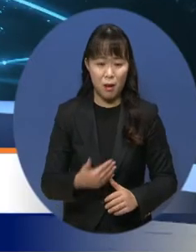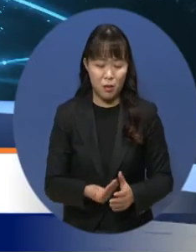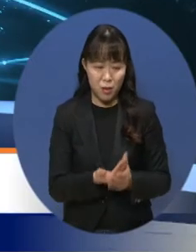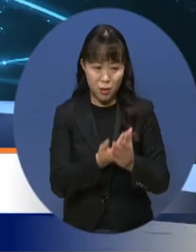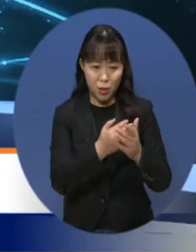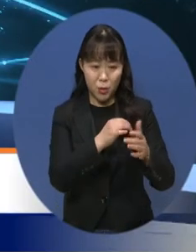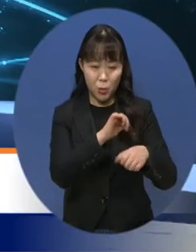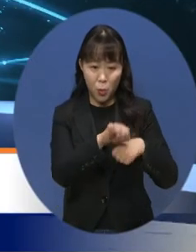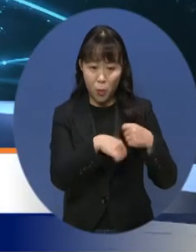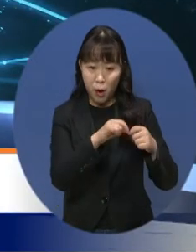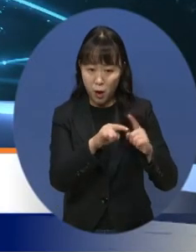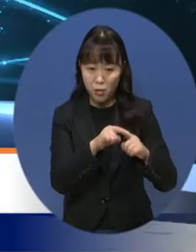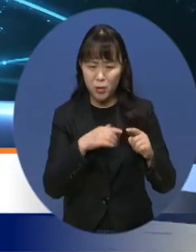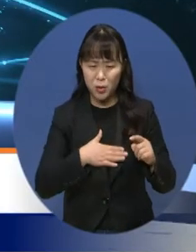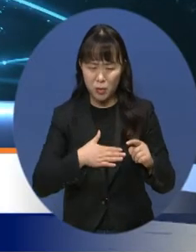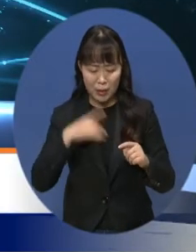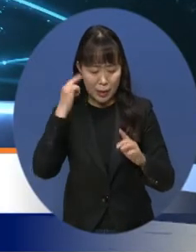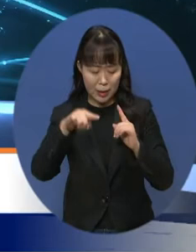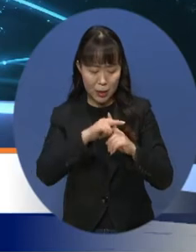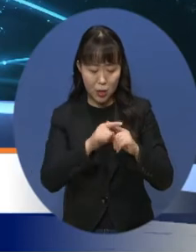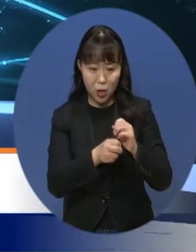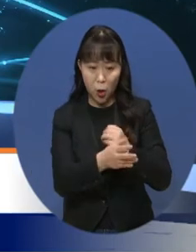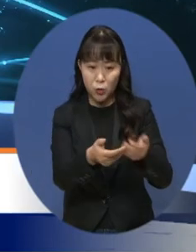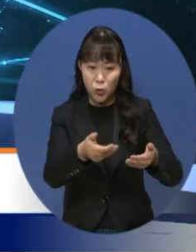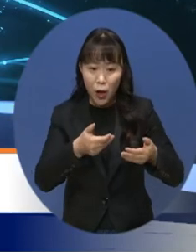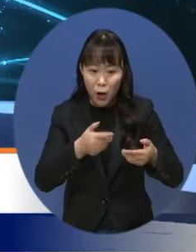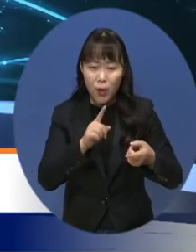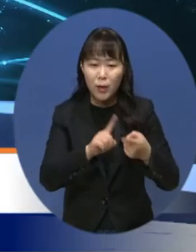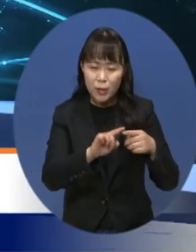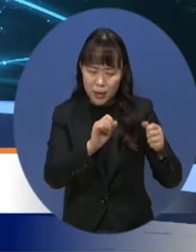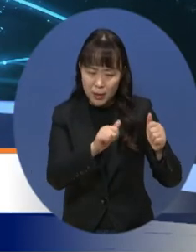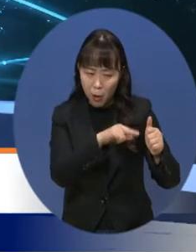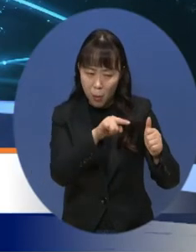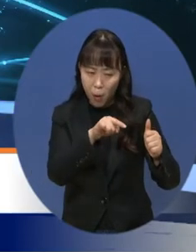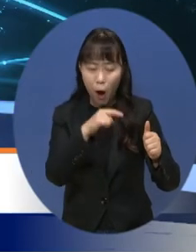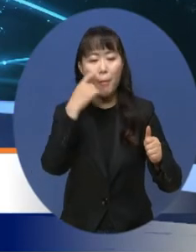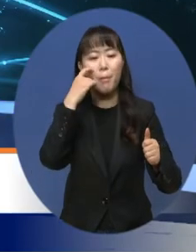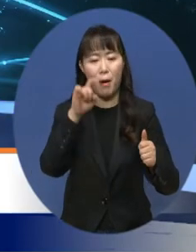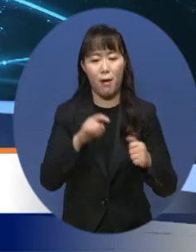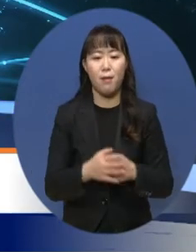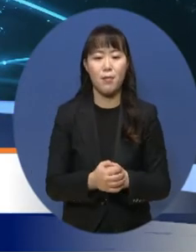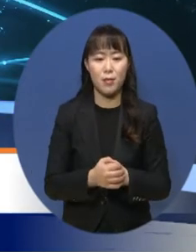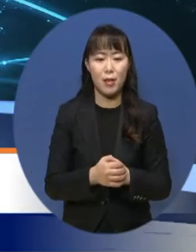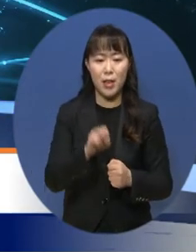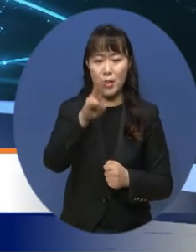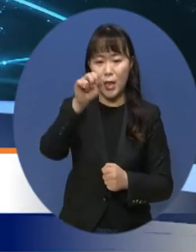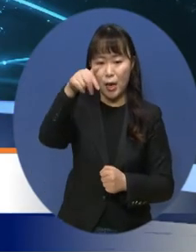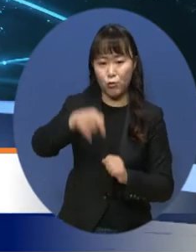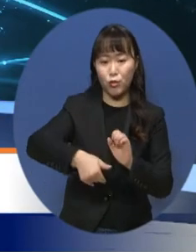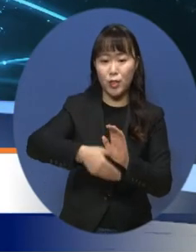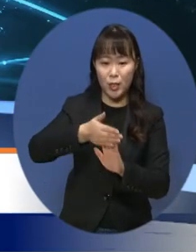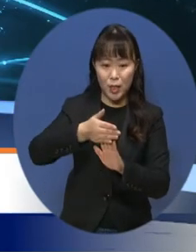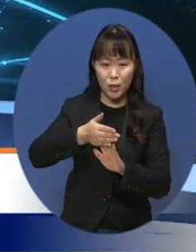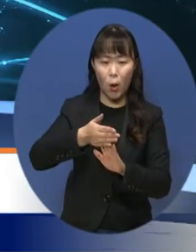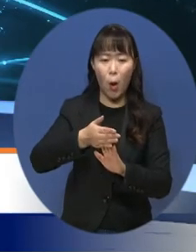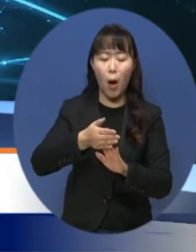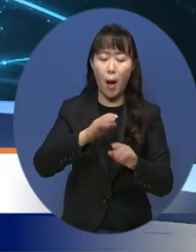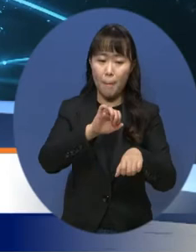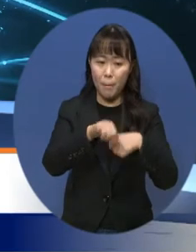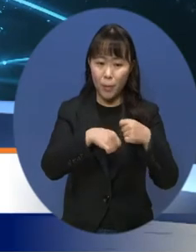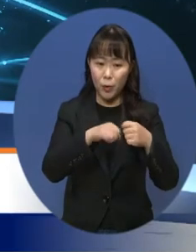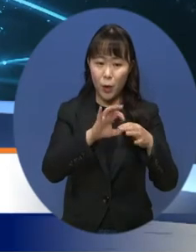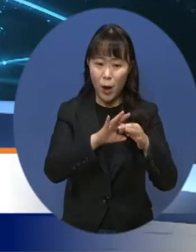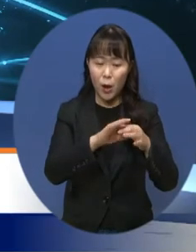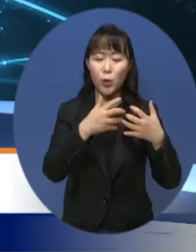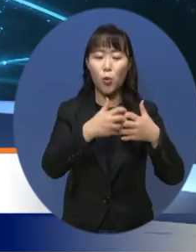정서적으로 긍정적인 영향을 준다는 사실이 실험으로 증명된 바 있는데요. 양주시의 한 복지관이 반려로봇을